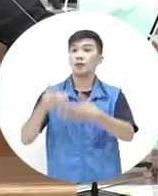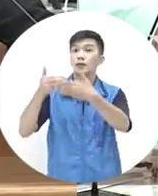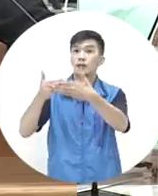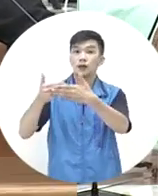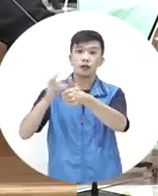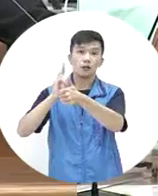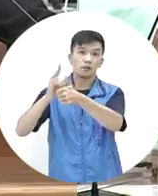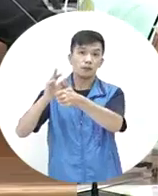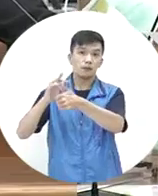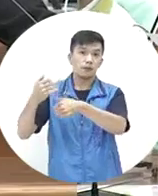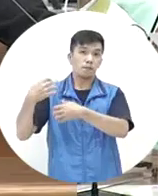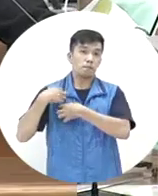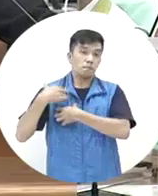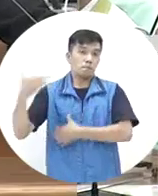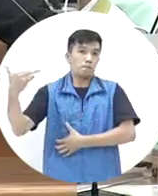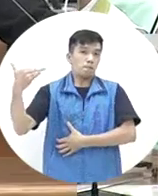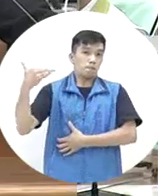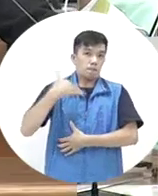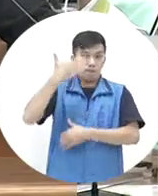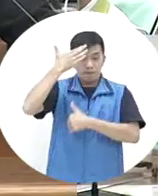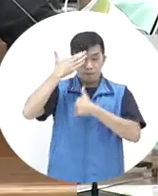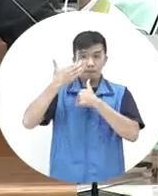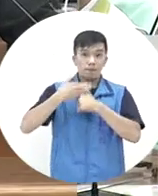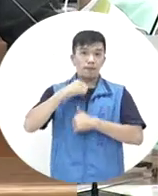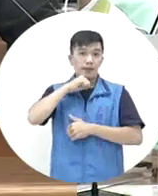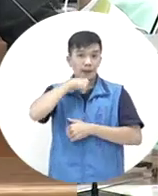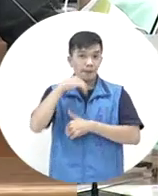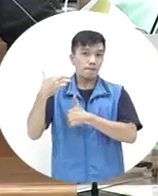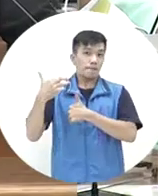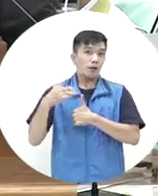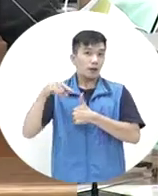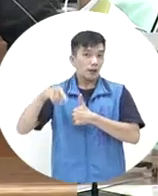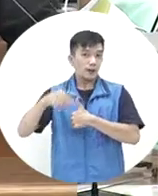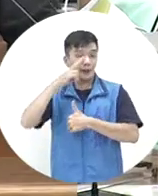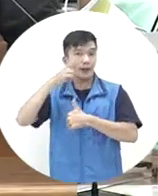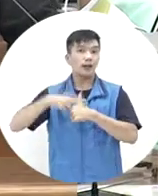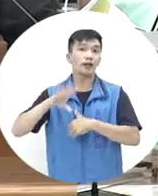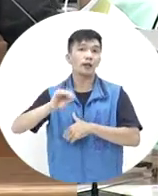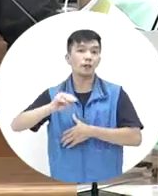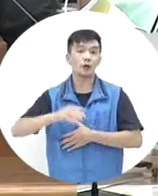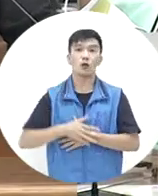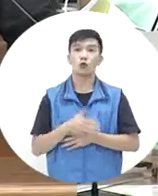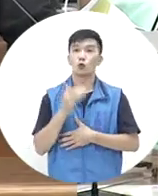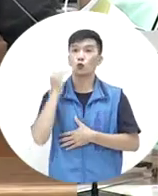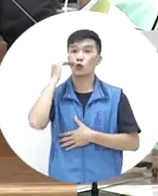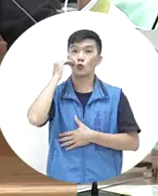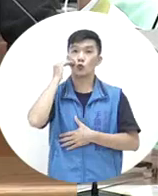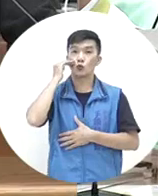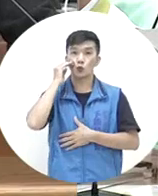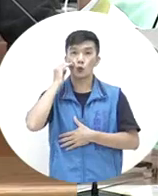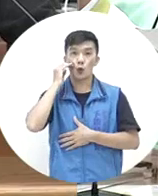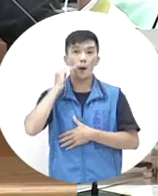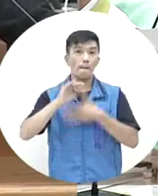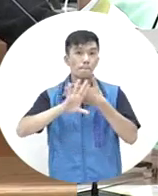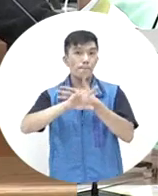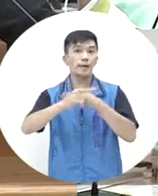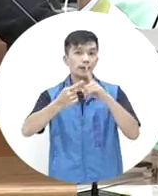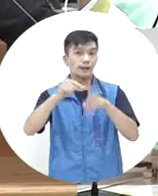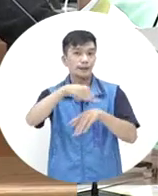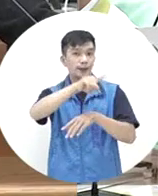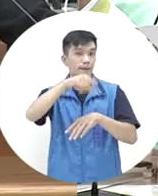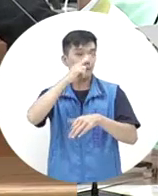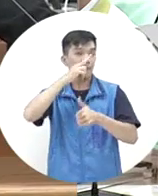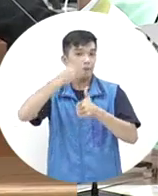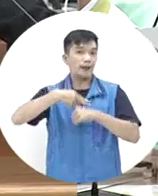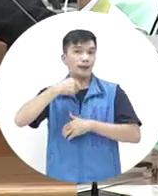中华民国、伤害中华民国？ 如果有任何要伤害中华民国、伤害我们台湾这块土地，我一定